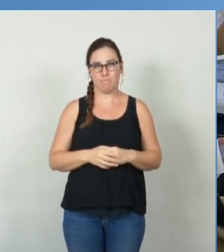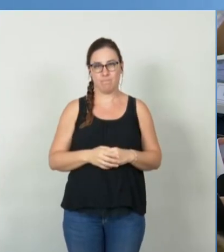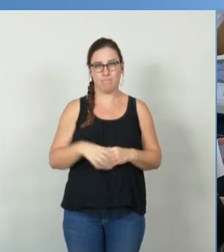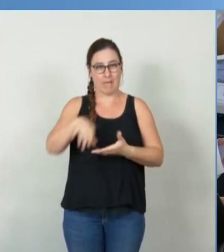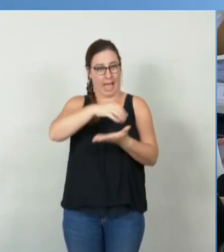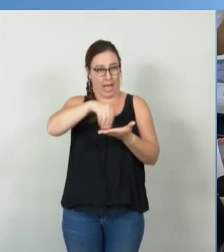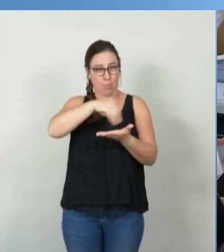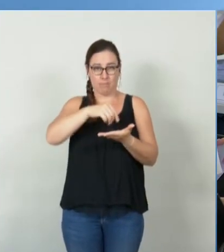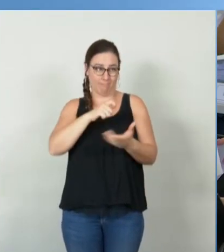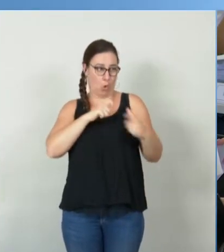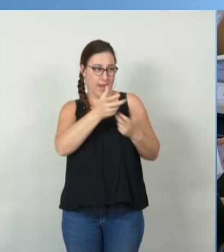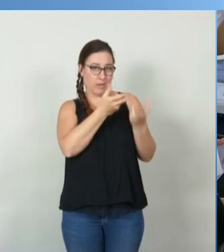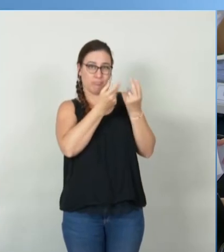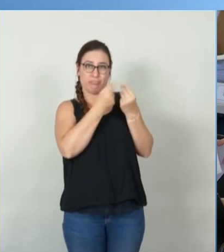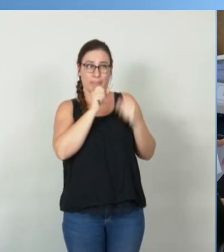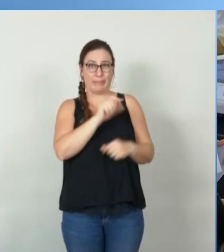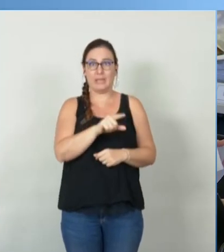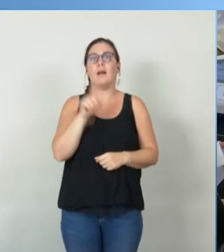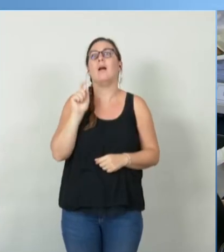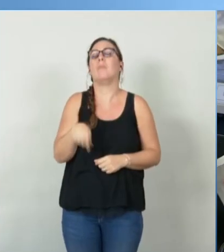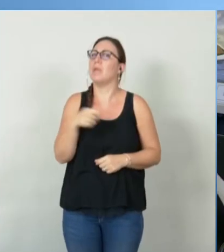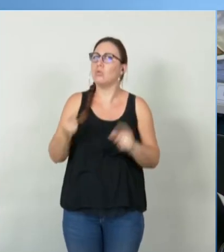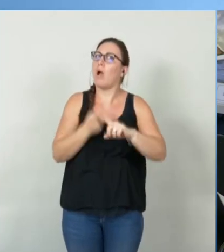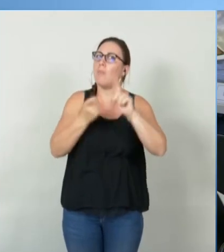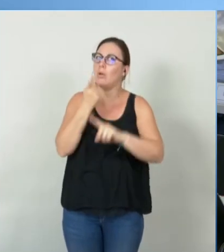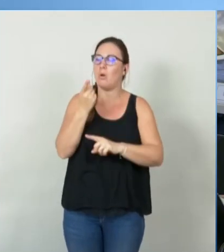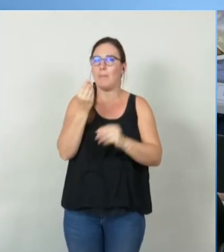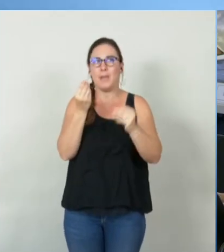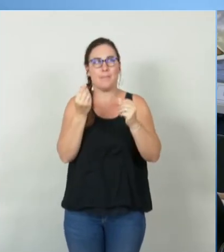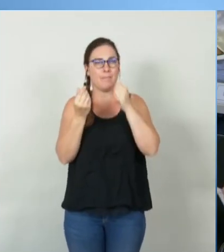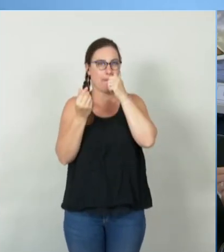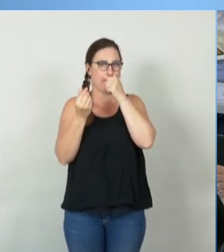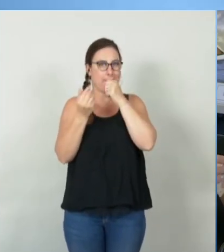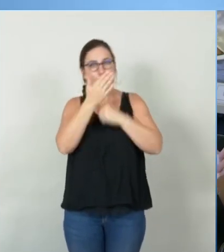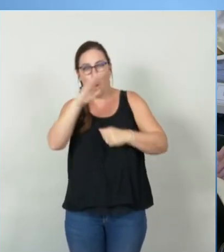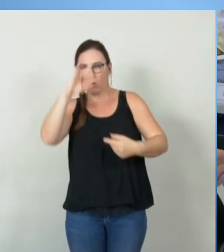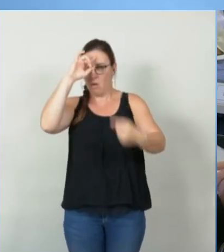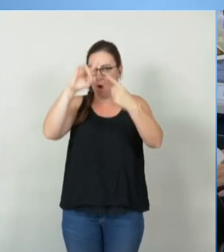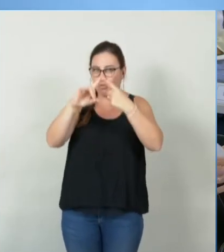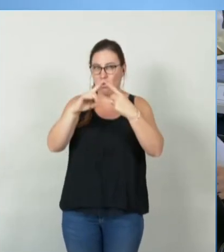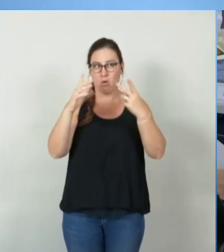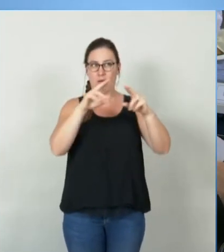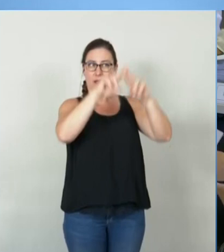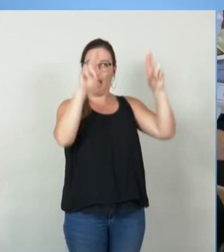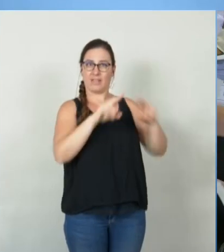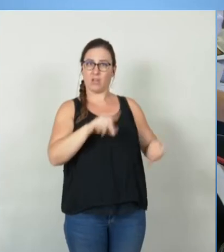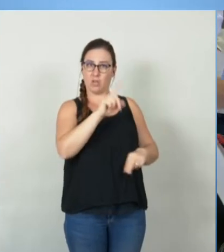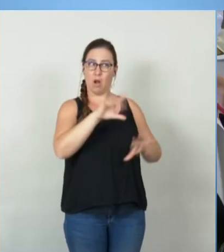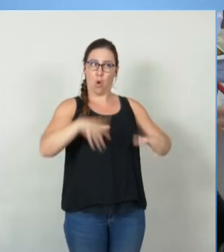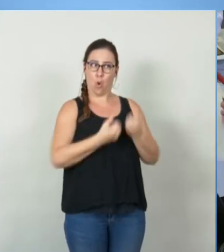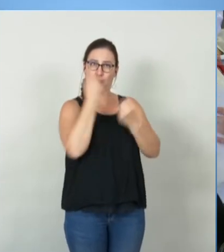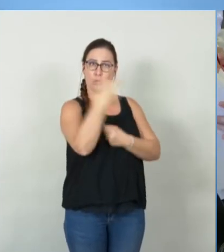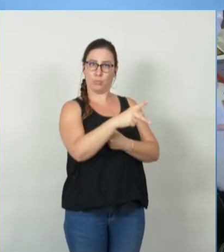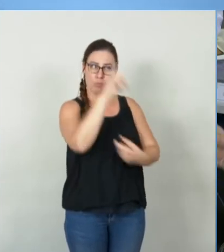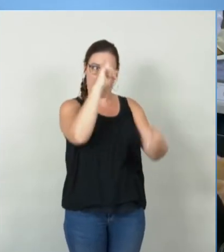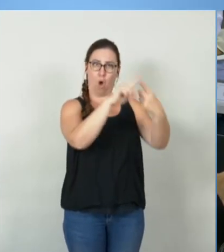l'Arménie ma collègue vient de bien en parler et c'est évidemment très important mais aussi sur un certain nombre d'enjeux l'international a aussi ses propres compétences et